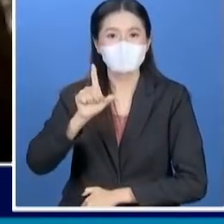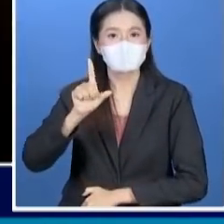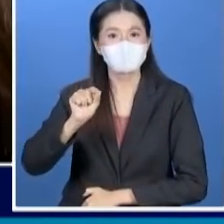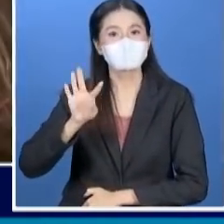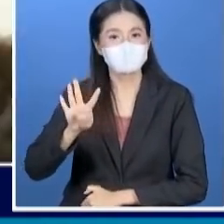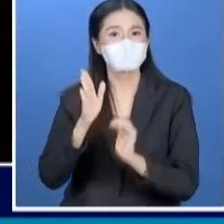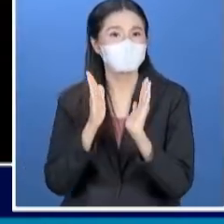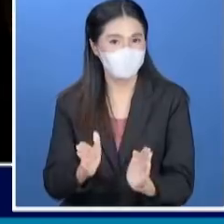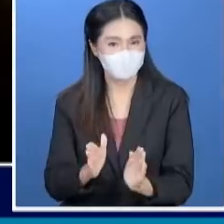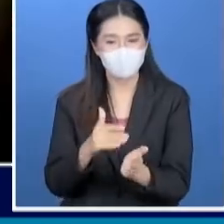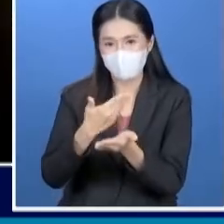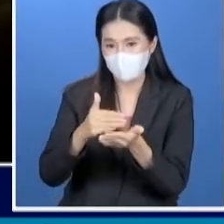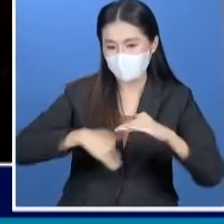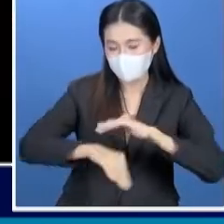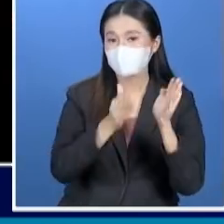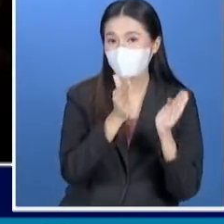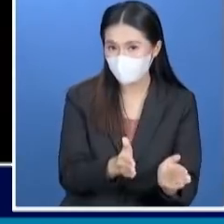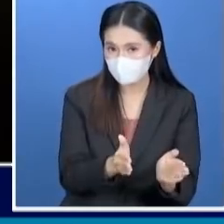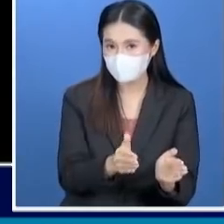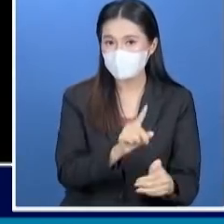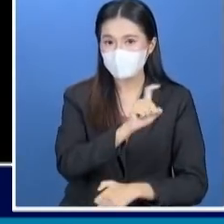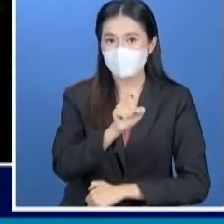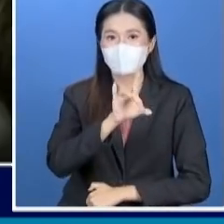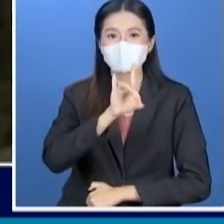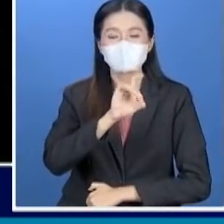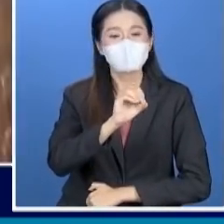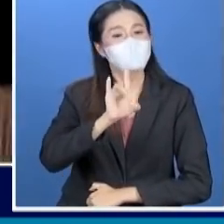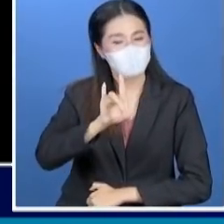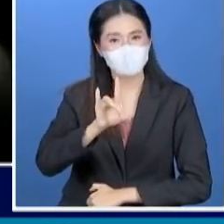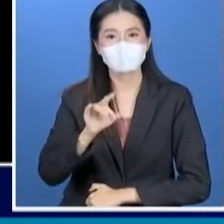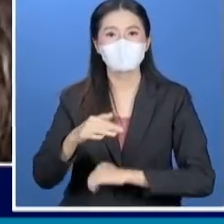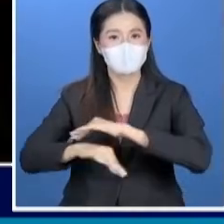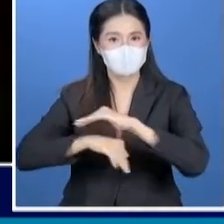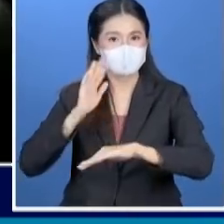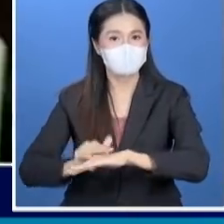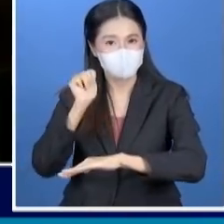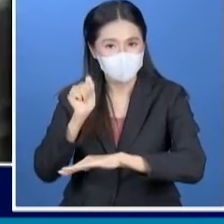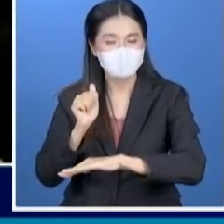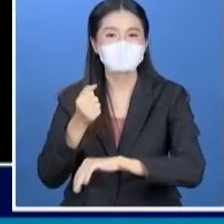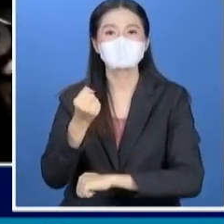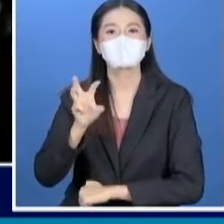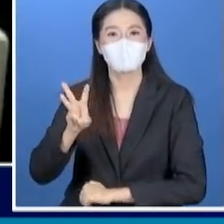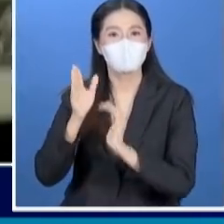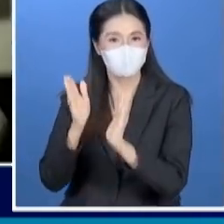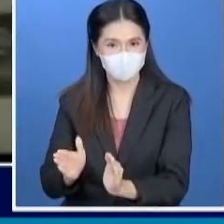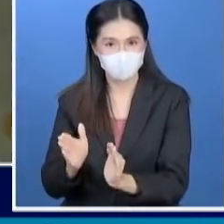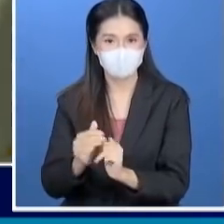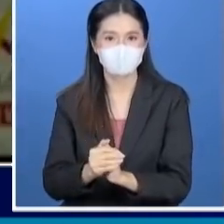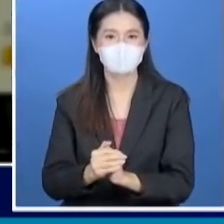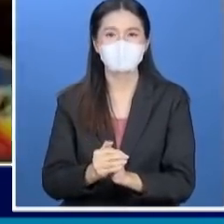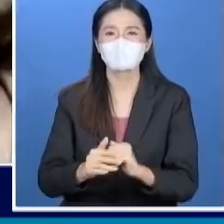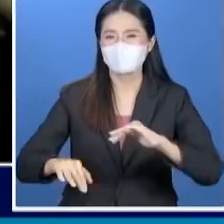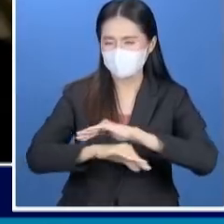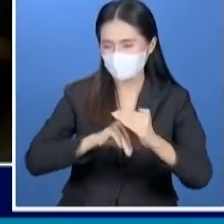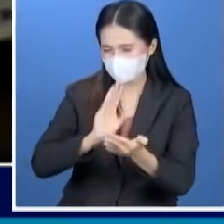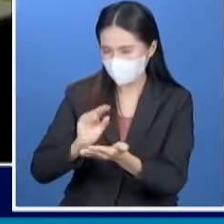124ปากแบ่งเป็นพยานบุคคล108ปากพยานผู้เชี่ยวชาญ16ปากเก็บวัตถุพย